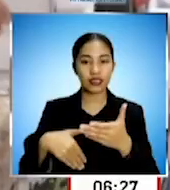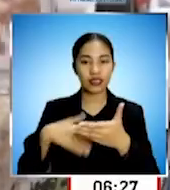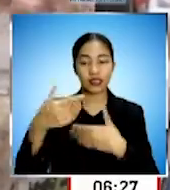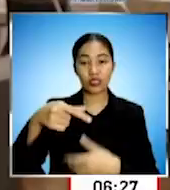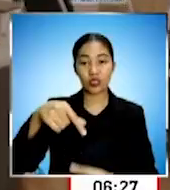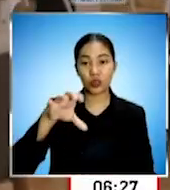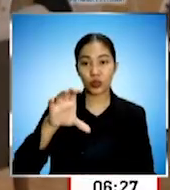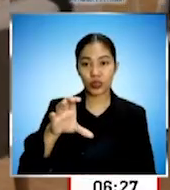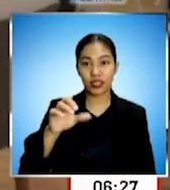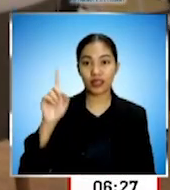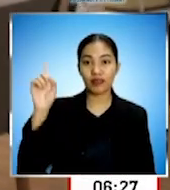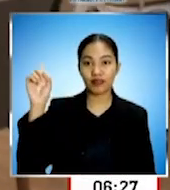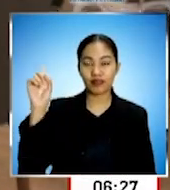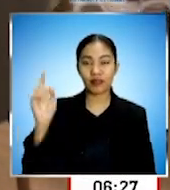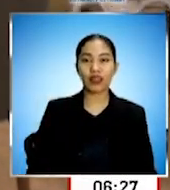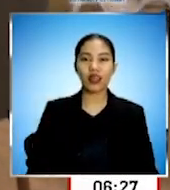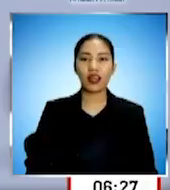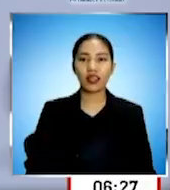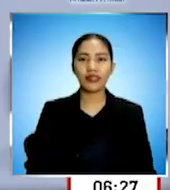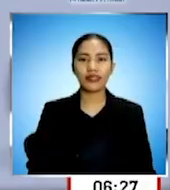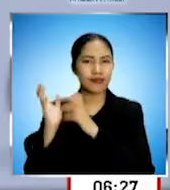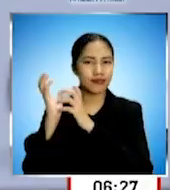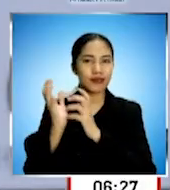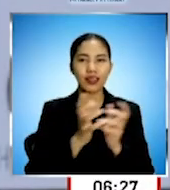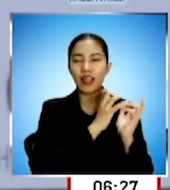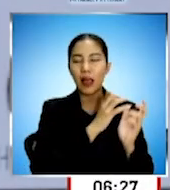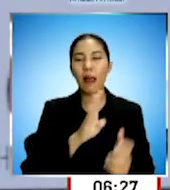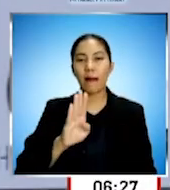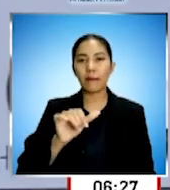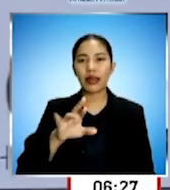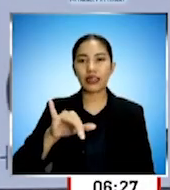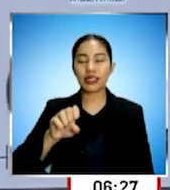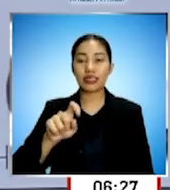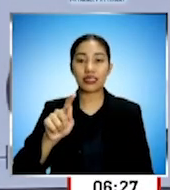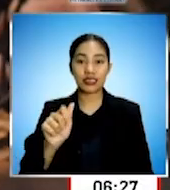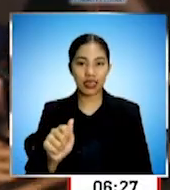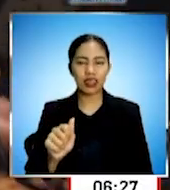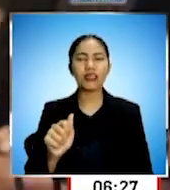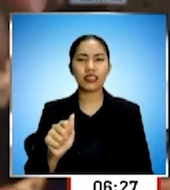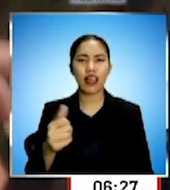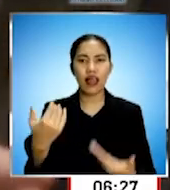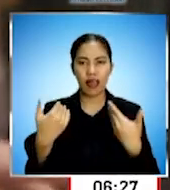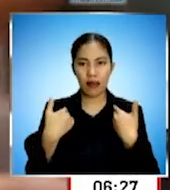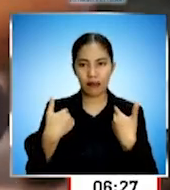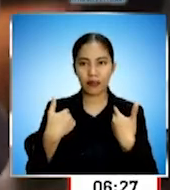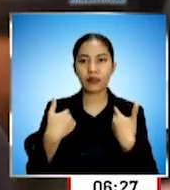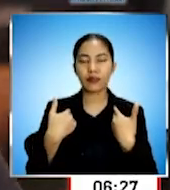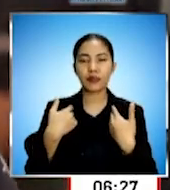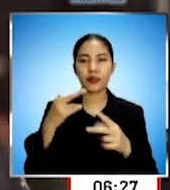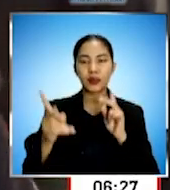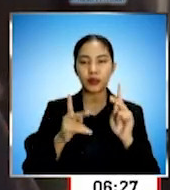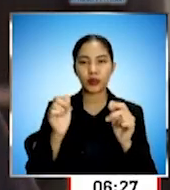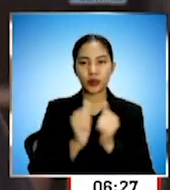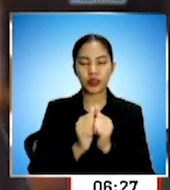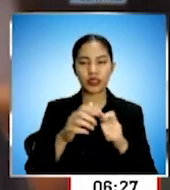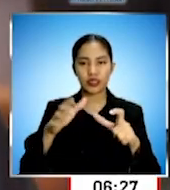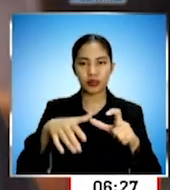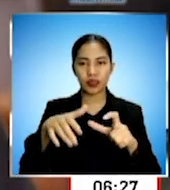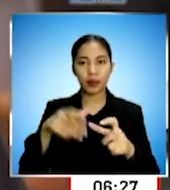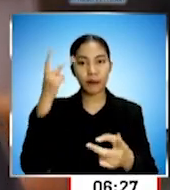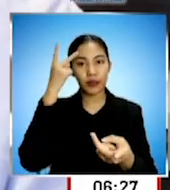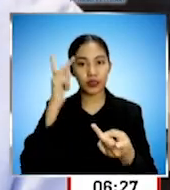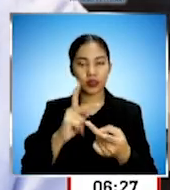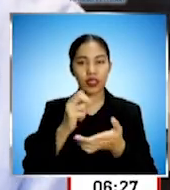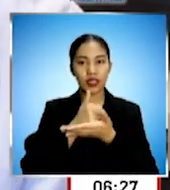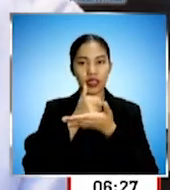ng Korean-inspired coffee shop na ito, mga PWD. Yung pinaka-purpose ay makatulong sa mga PWD since nakita